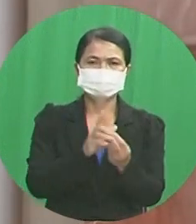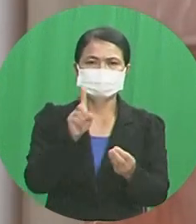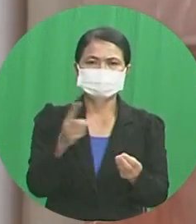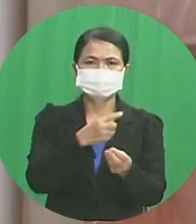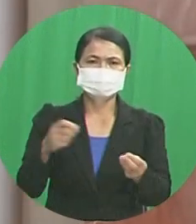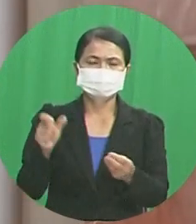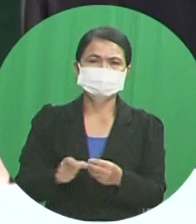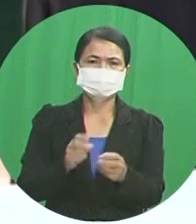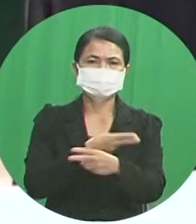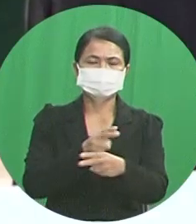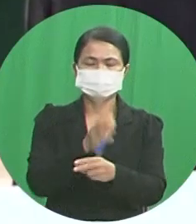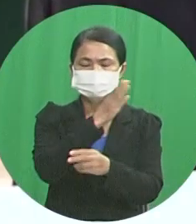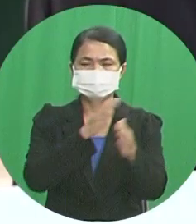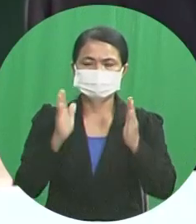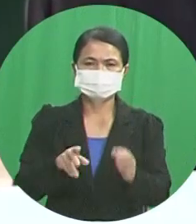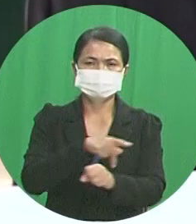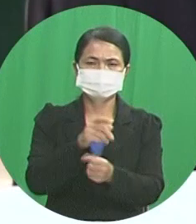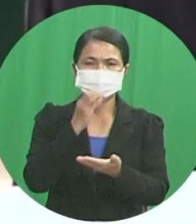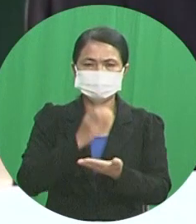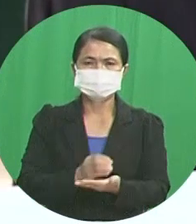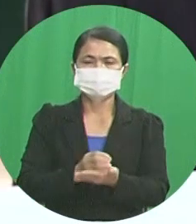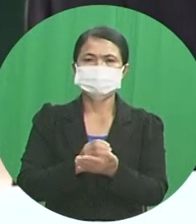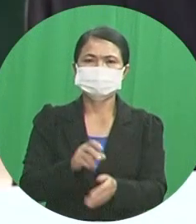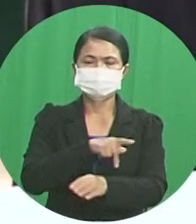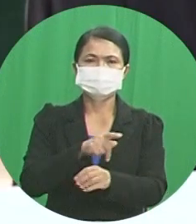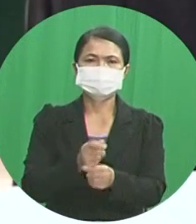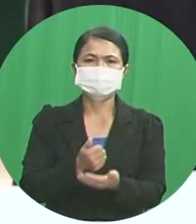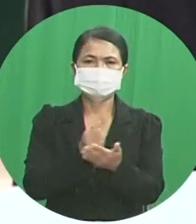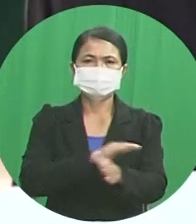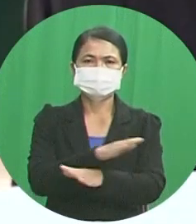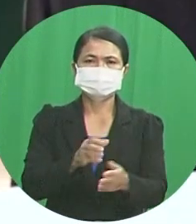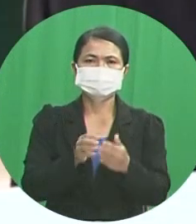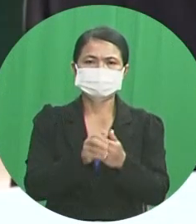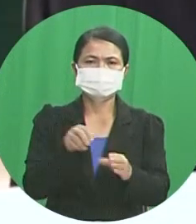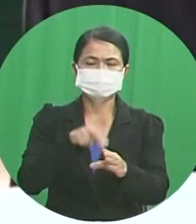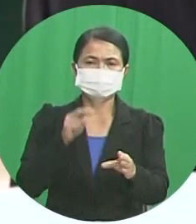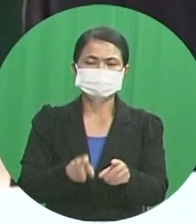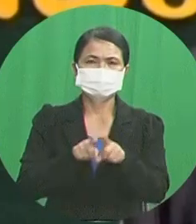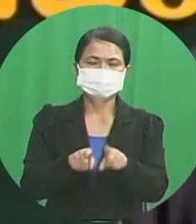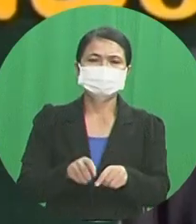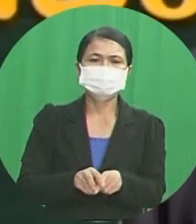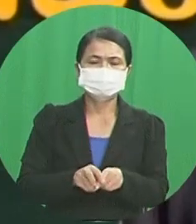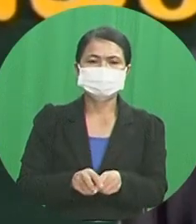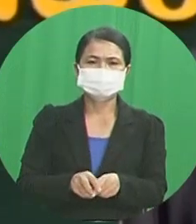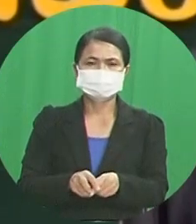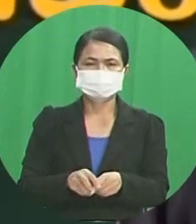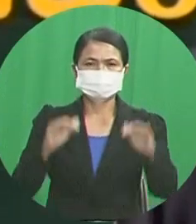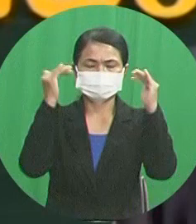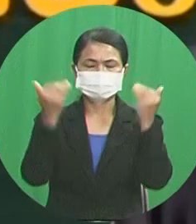ននាក់ផលិតកម្មកសិកម្មក្នុងខេត្តតាកែវលើសពីការផ្គត់ផ្គង់ក្នុងស្រុកនិងបាននាំចេញទៀតផងដោយឡែកចំពោះ